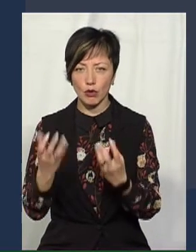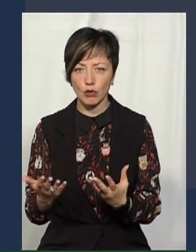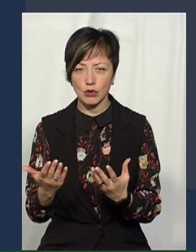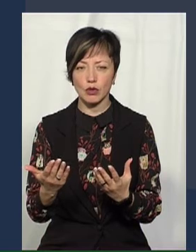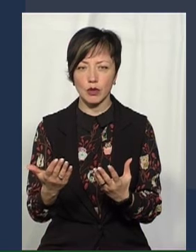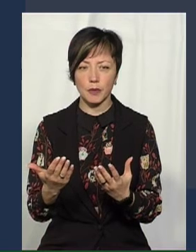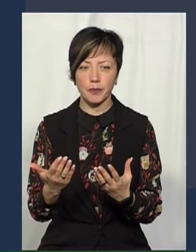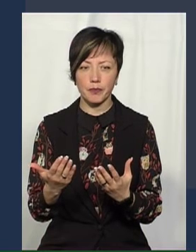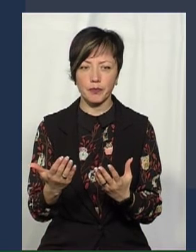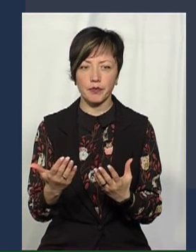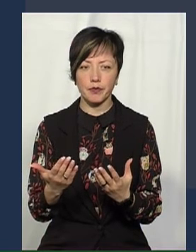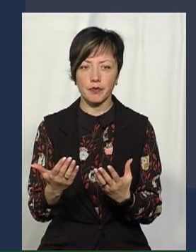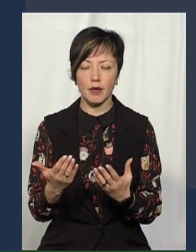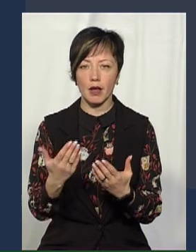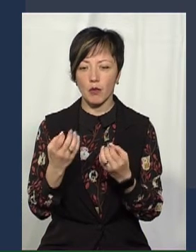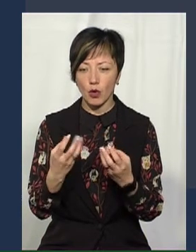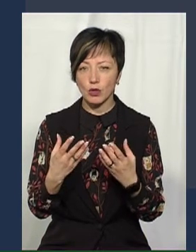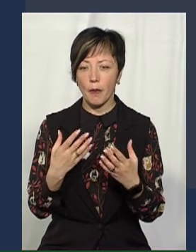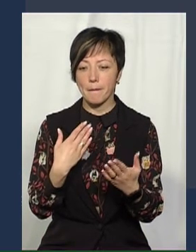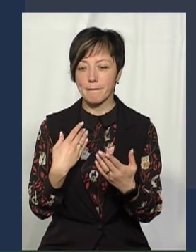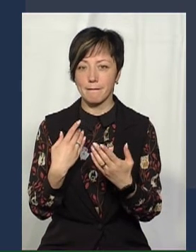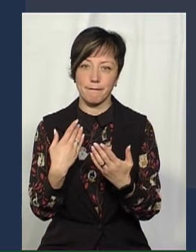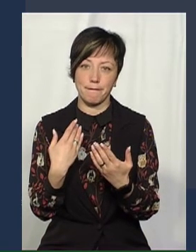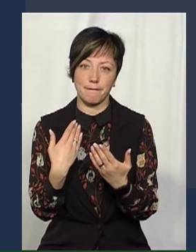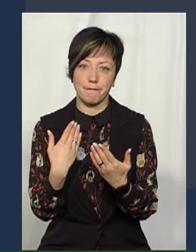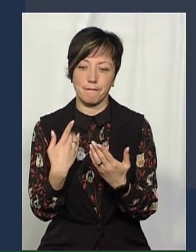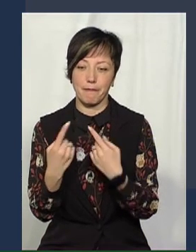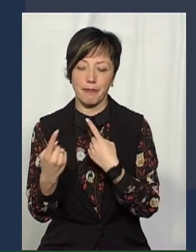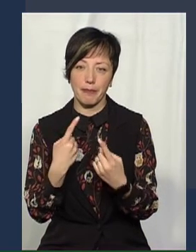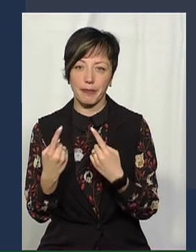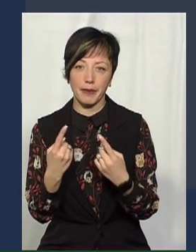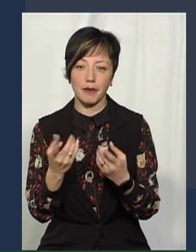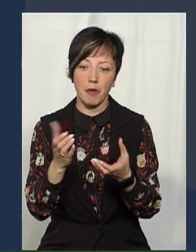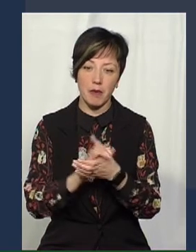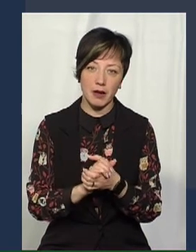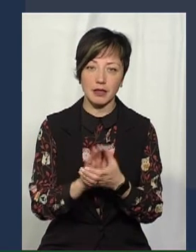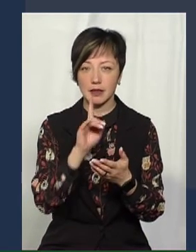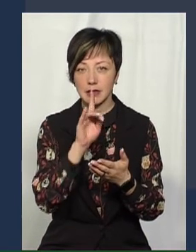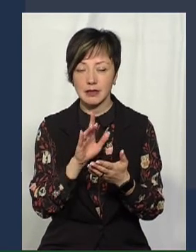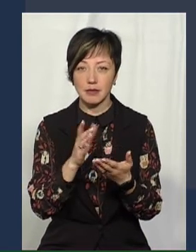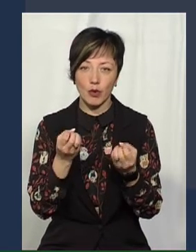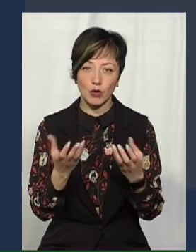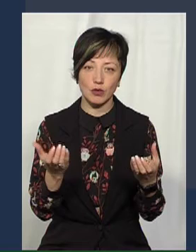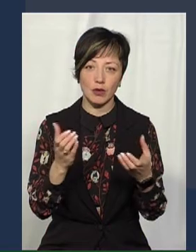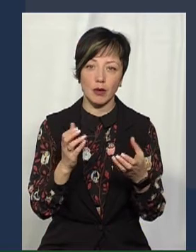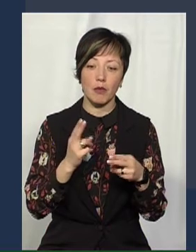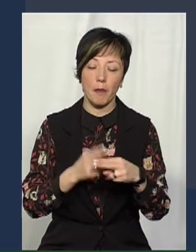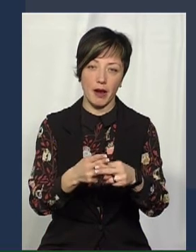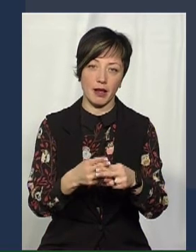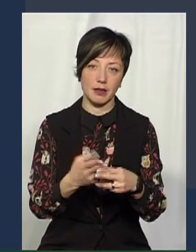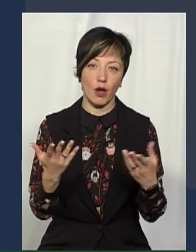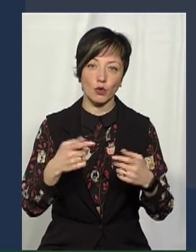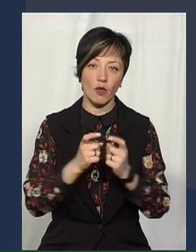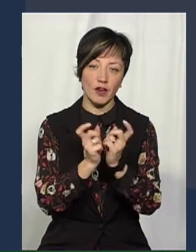як перемовник він буде виступати, тобто треба буде якось десь помирити, десь залагодити, десь просто упередити якусь